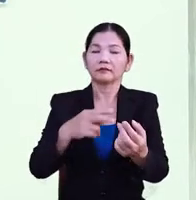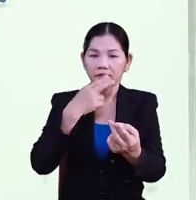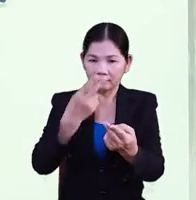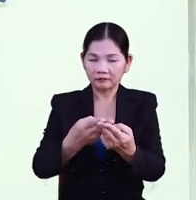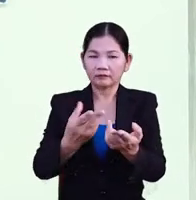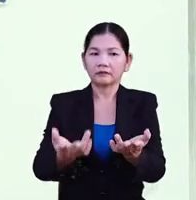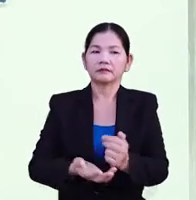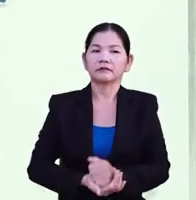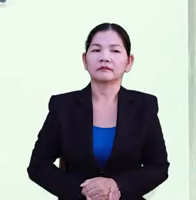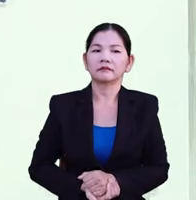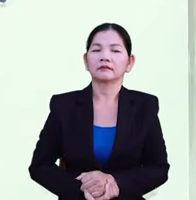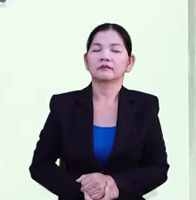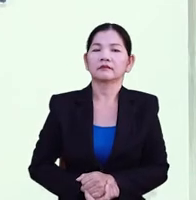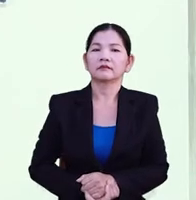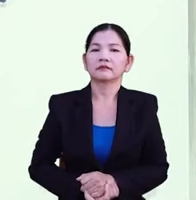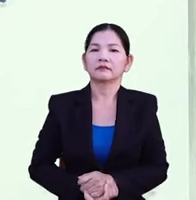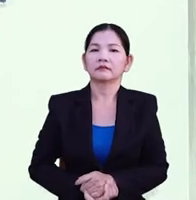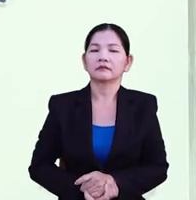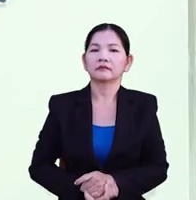អស់គ្នា